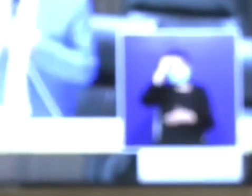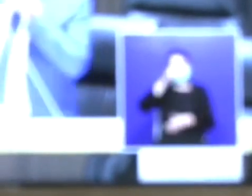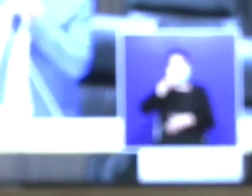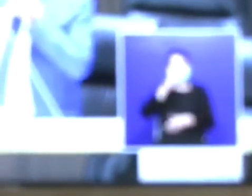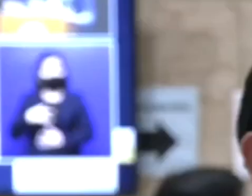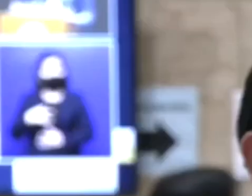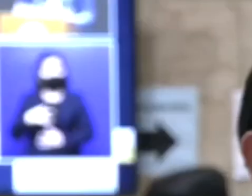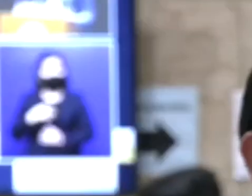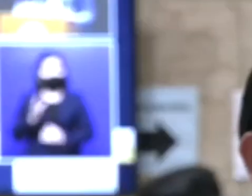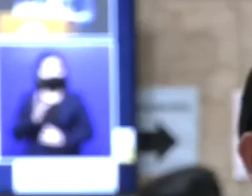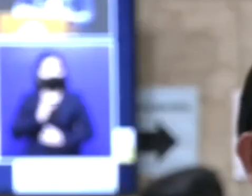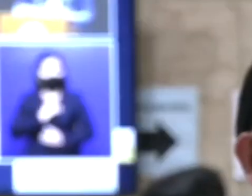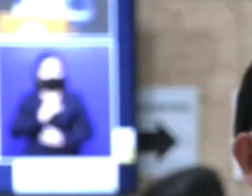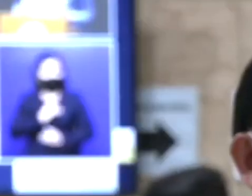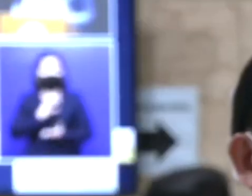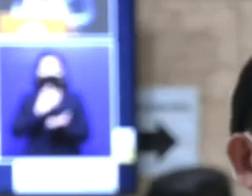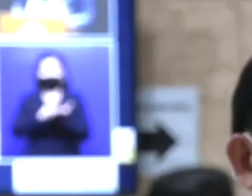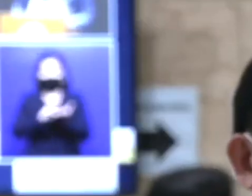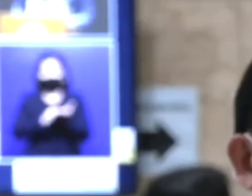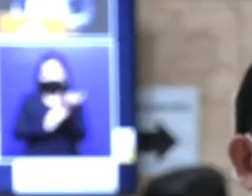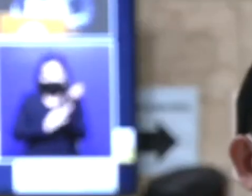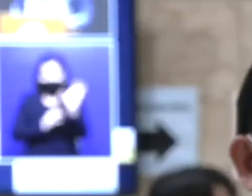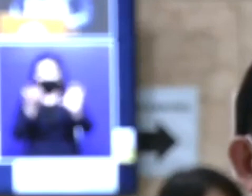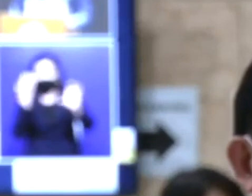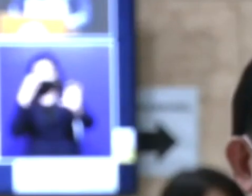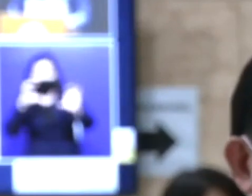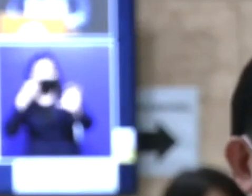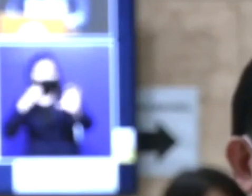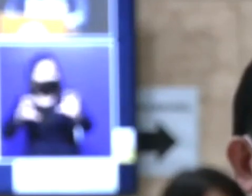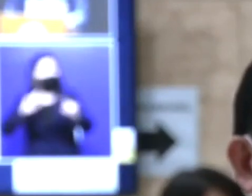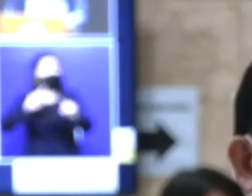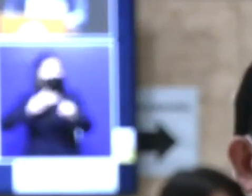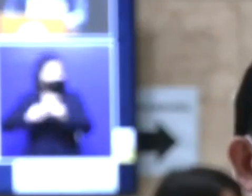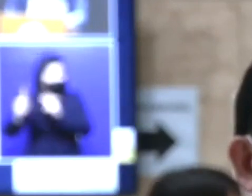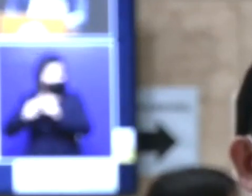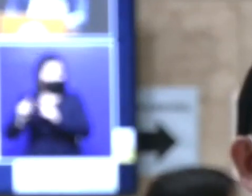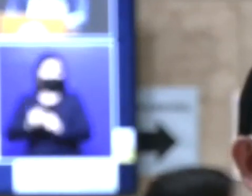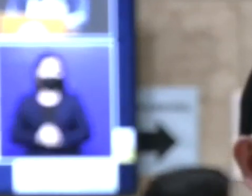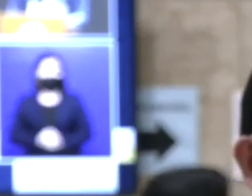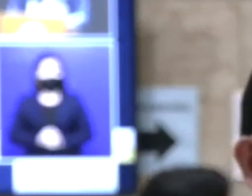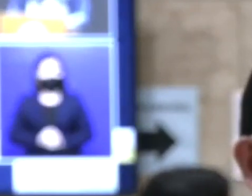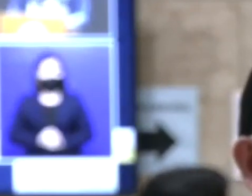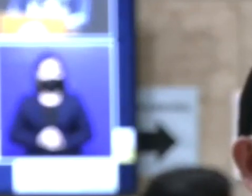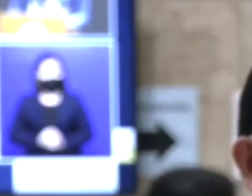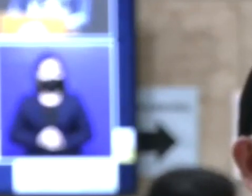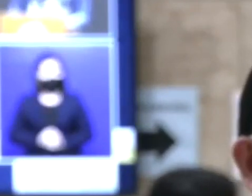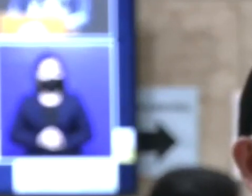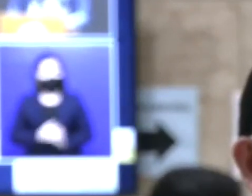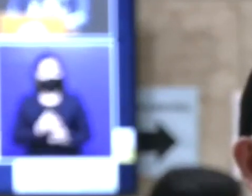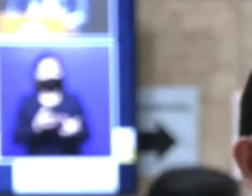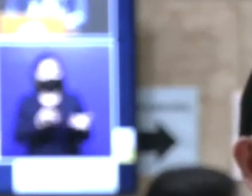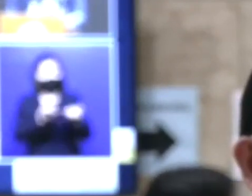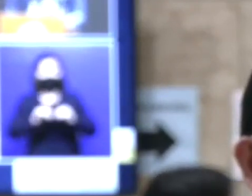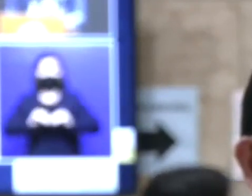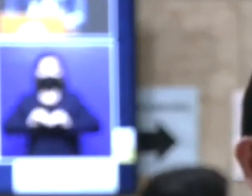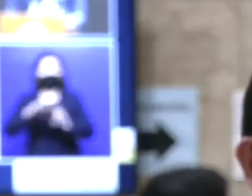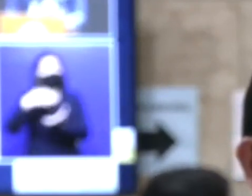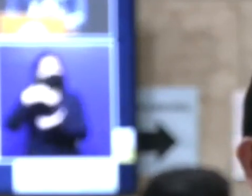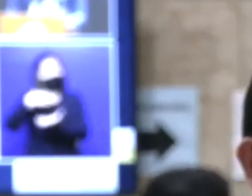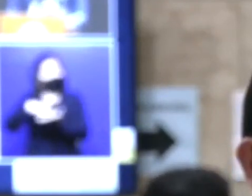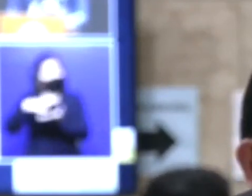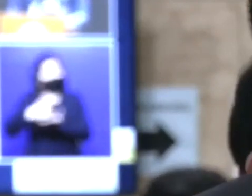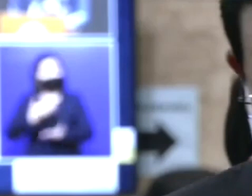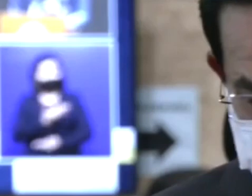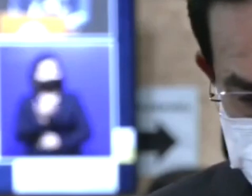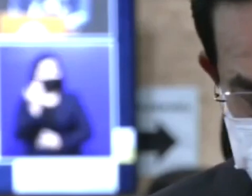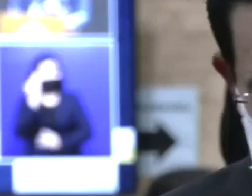องก็ได้โดยเขายิ่งในประเทศ ระยะฟื้นตัวของรัฐบาลเศรษฐกิจในหลังระยะ6เดือนต่อจากนี้จะ